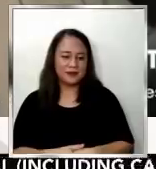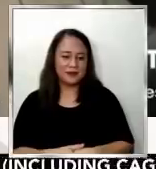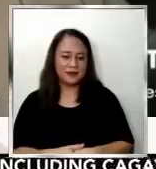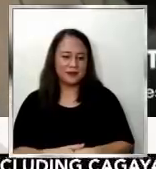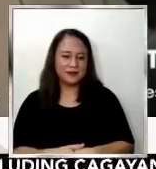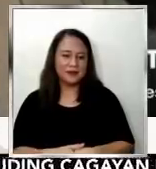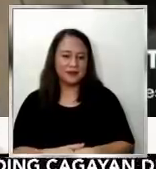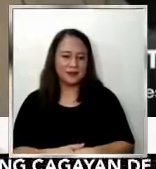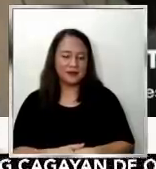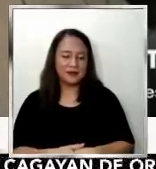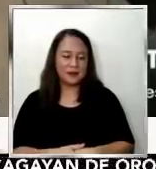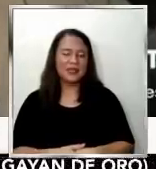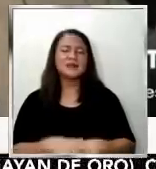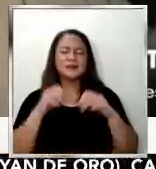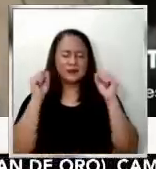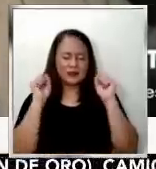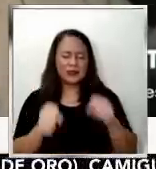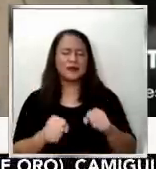Kaya mo yan, Dan.